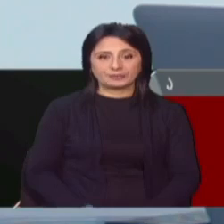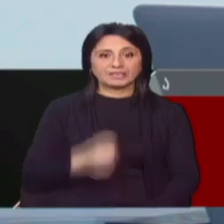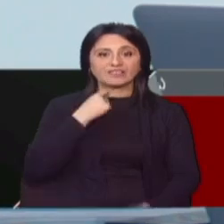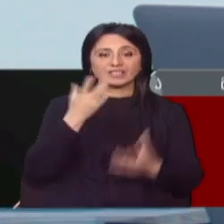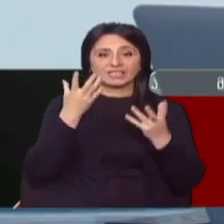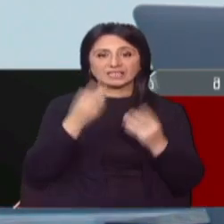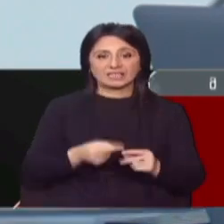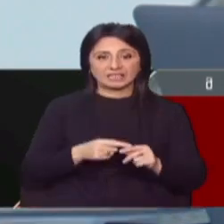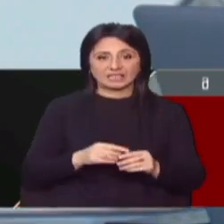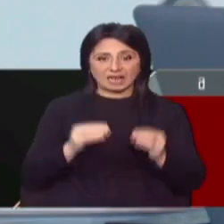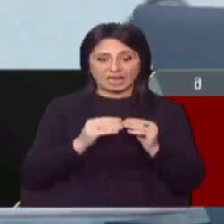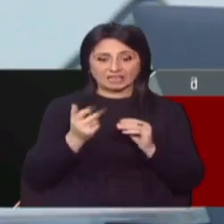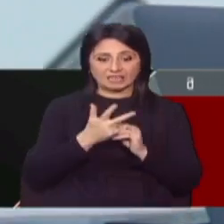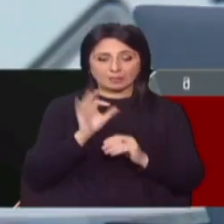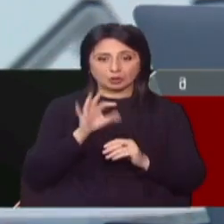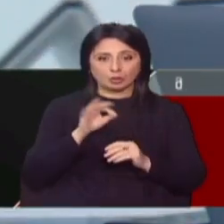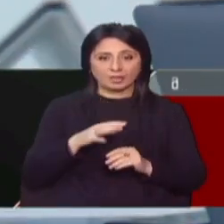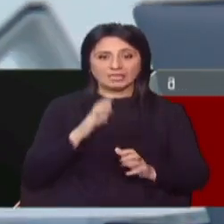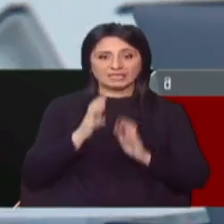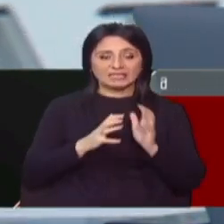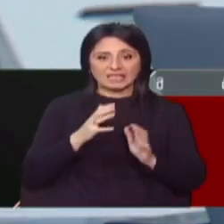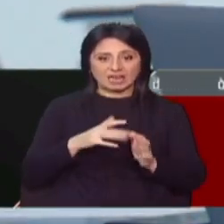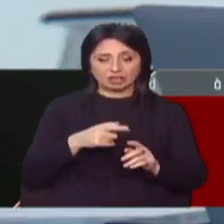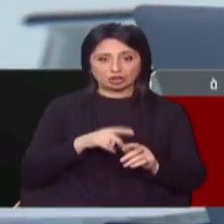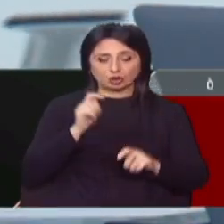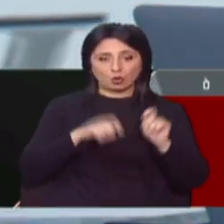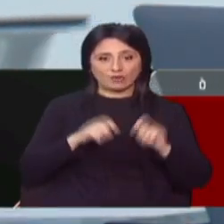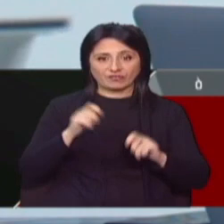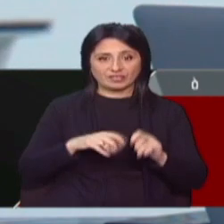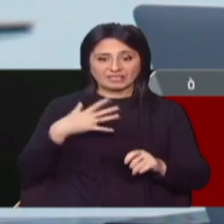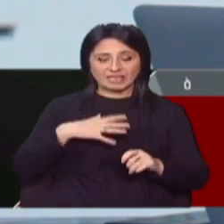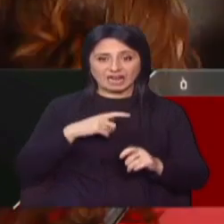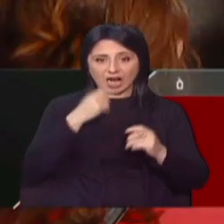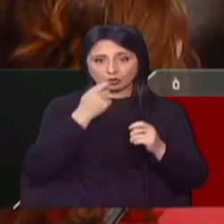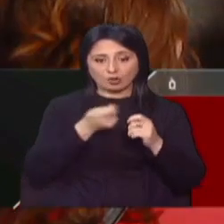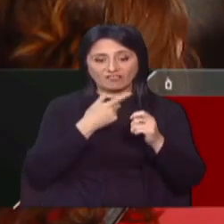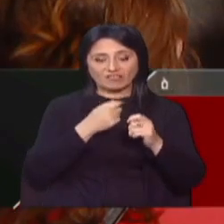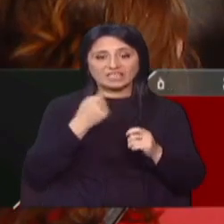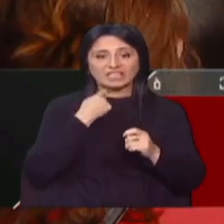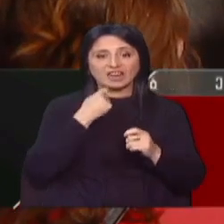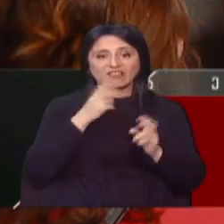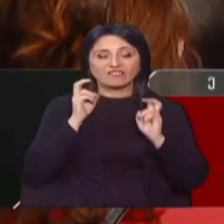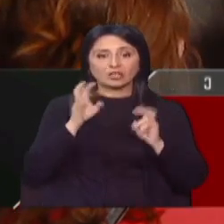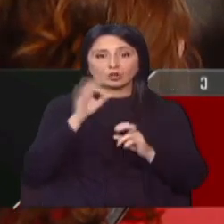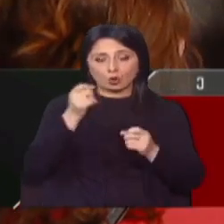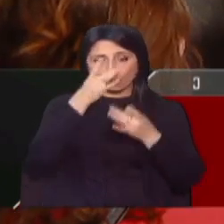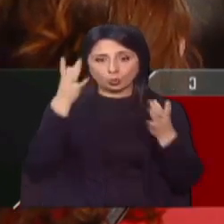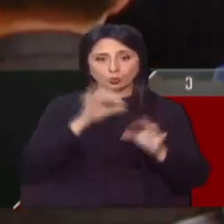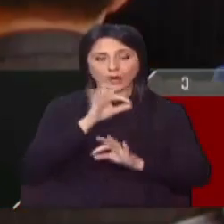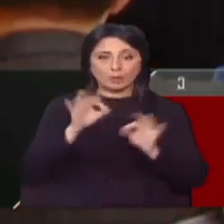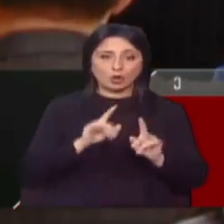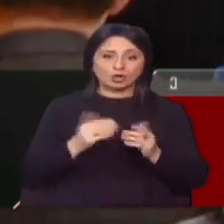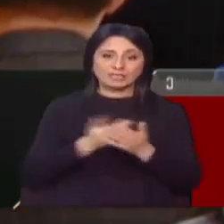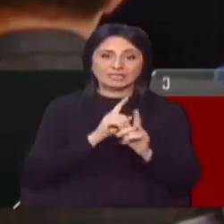ღვინის დღეების ფარგლებში 10-13 ოქტომბერს თბილისის საერთაშორისო სამეცნიერო კონფერენციას ქართული ვაზისა და ღვინის კულტურის კვლევის სამეცნიერო პროექტი შედეგები